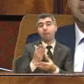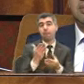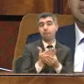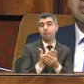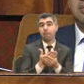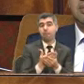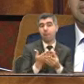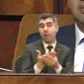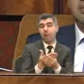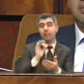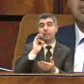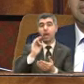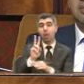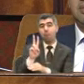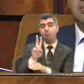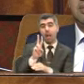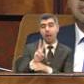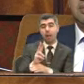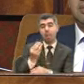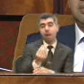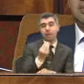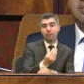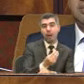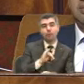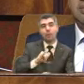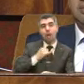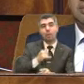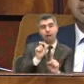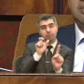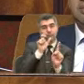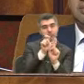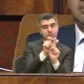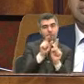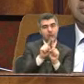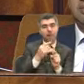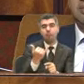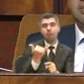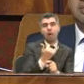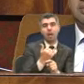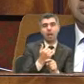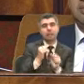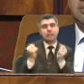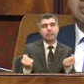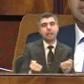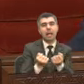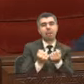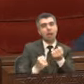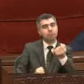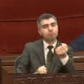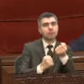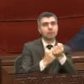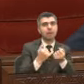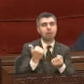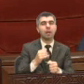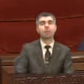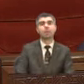أنها موجهة للأطفال والشباب ينبغي أن تكون في صلب النموذج التنموي الجديد. كذلك هذه